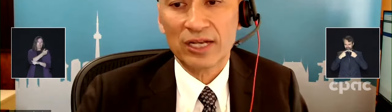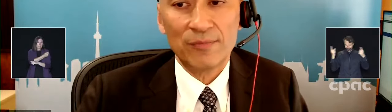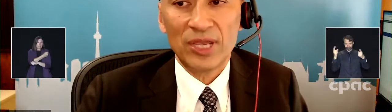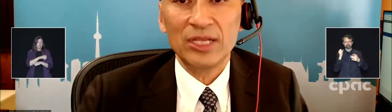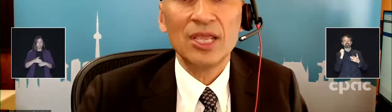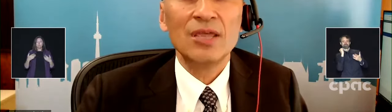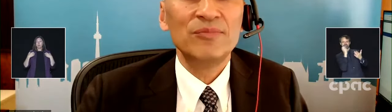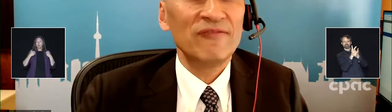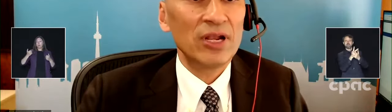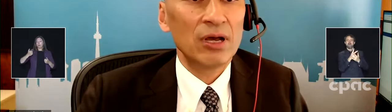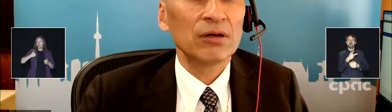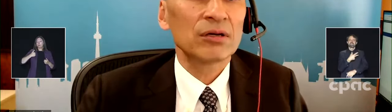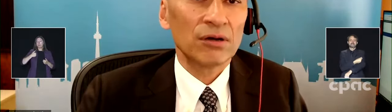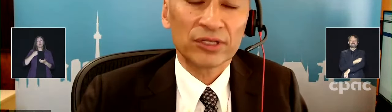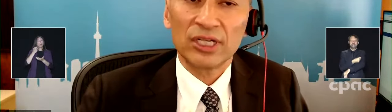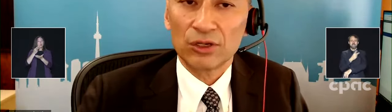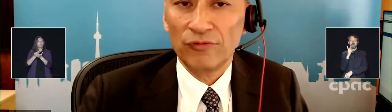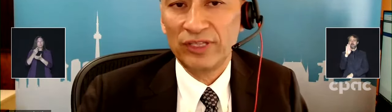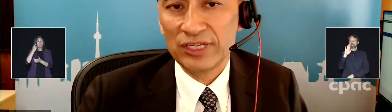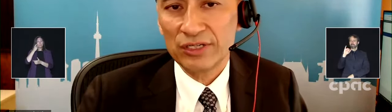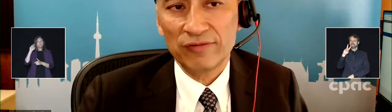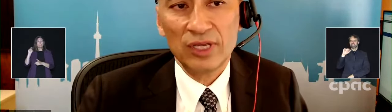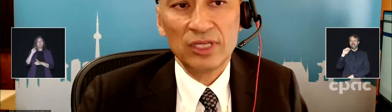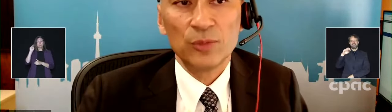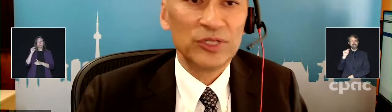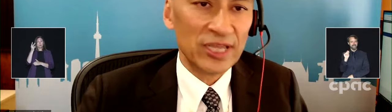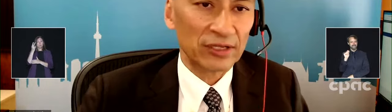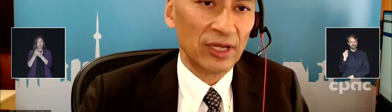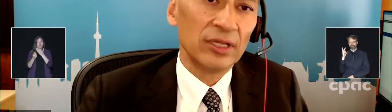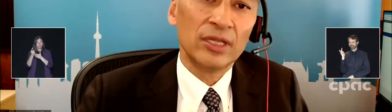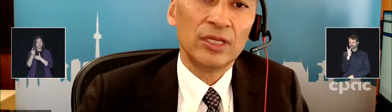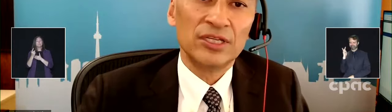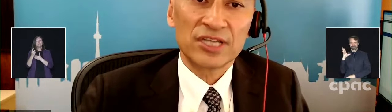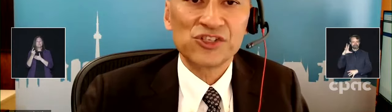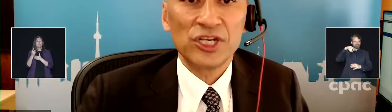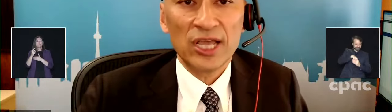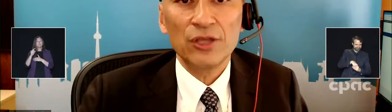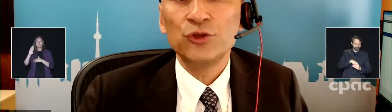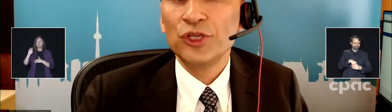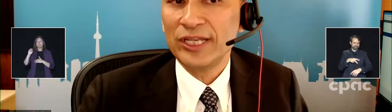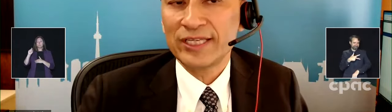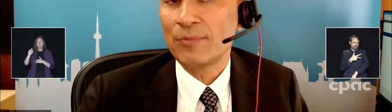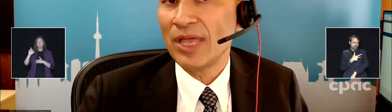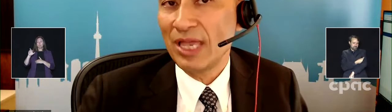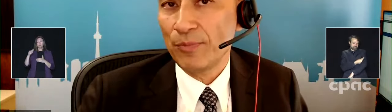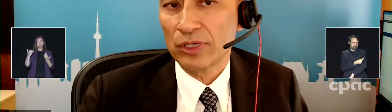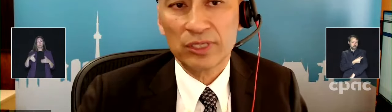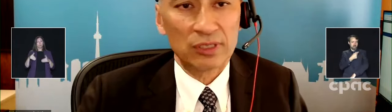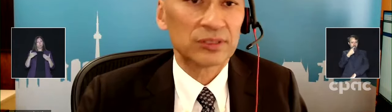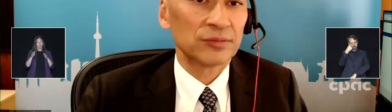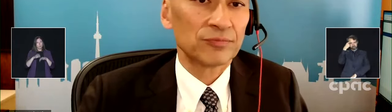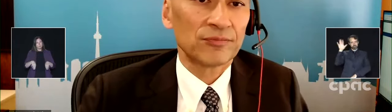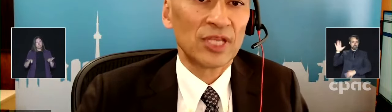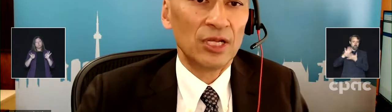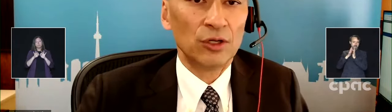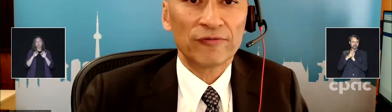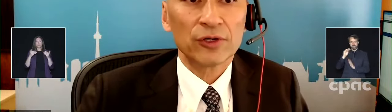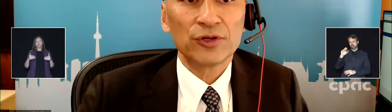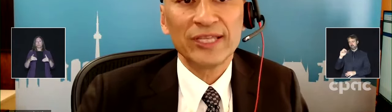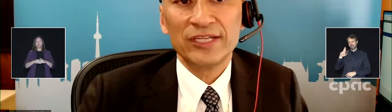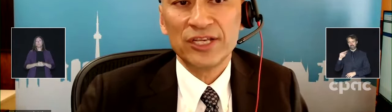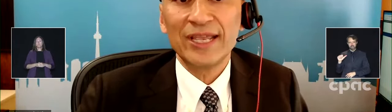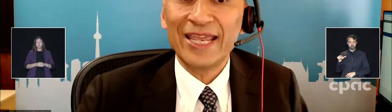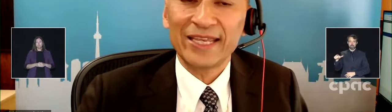rappel bivalent contre la COVID-19 de Moderna. Il s'agit là d'une étape importante. Il offre aux